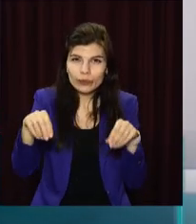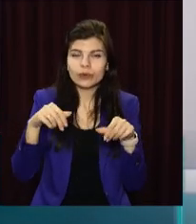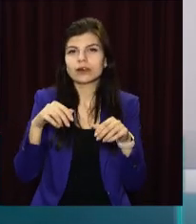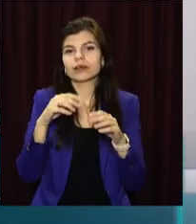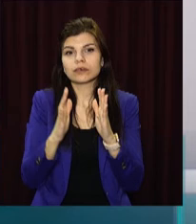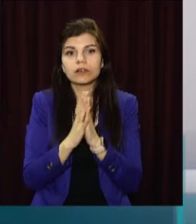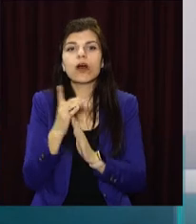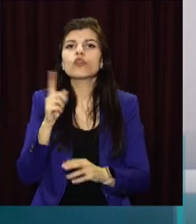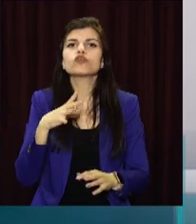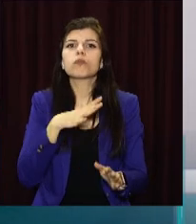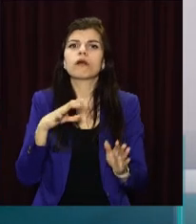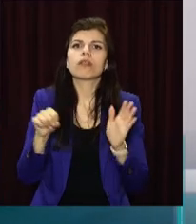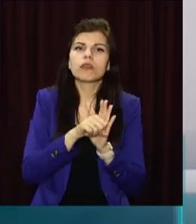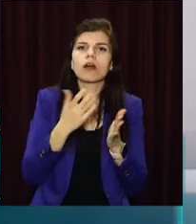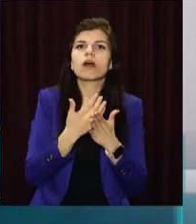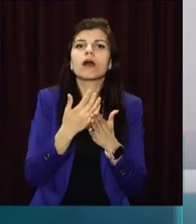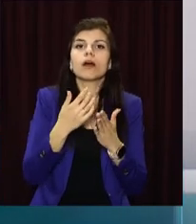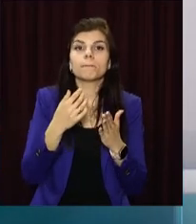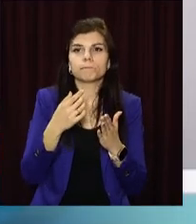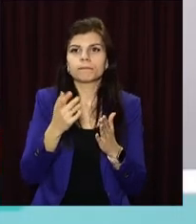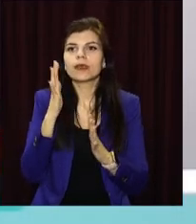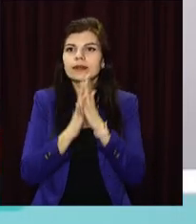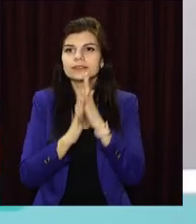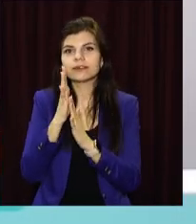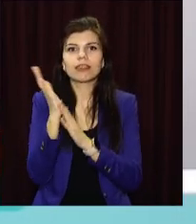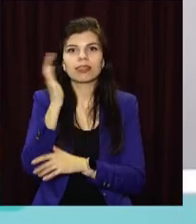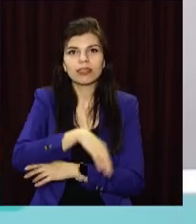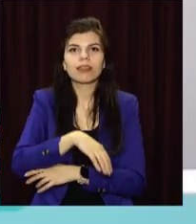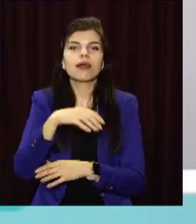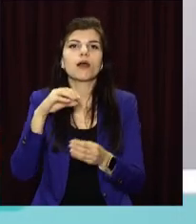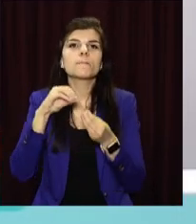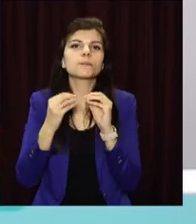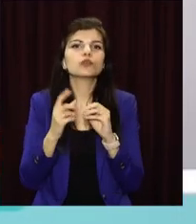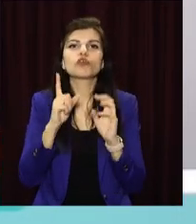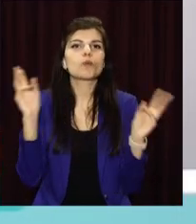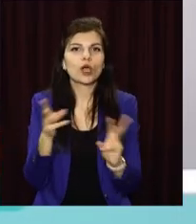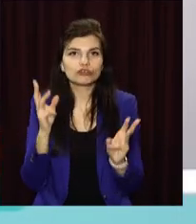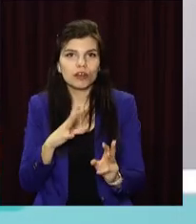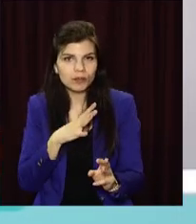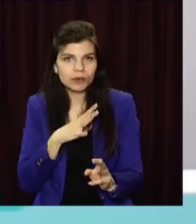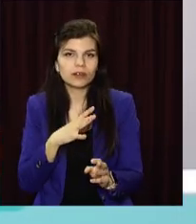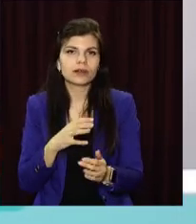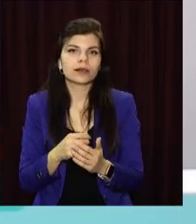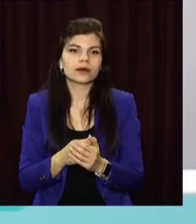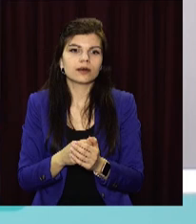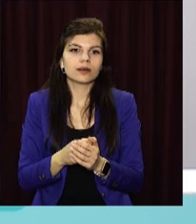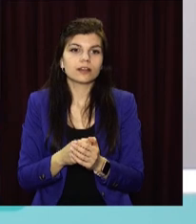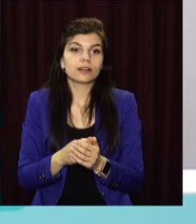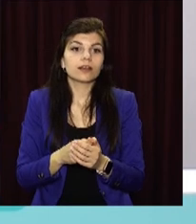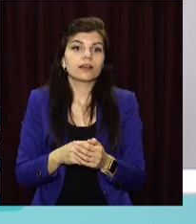що загинули внаслідок лісових пожеж, це 91 гектар, і 220